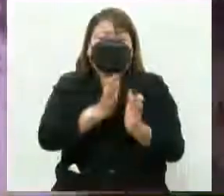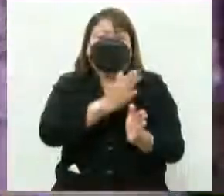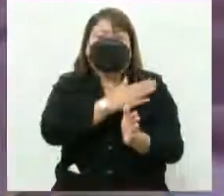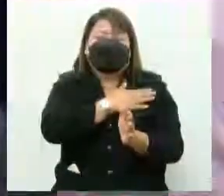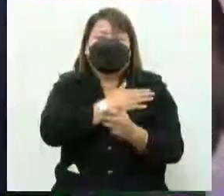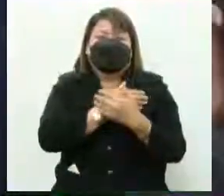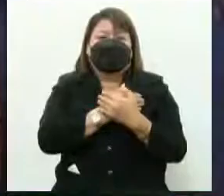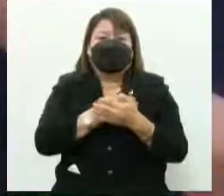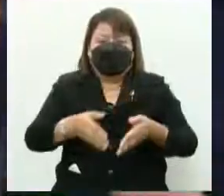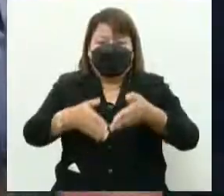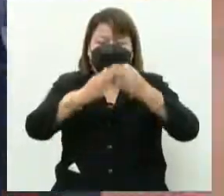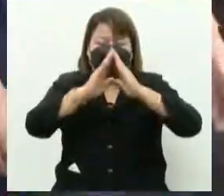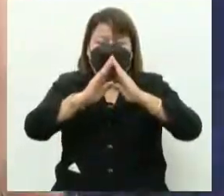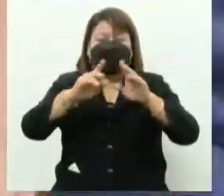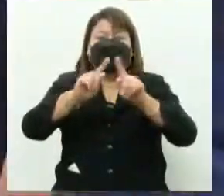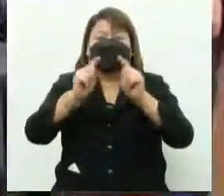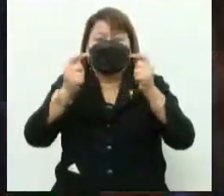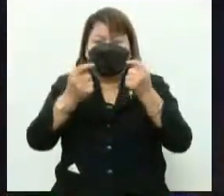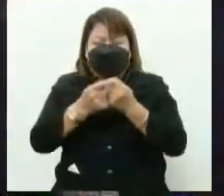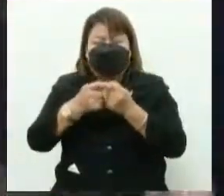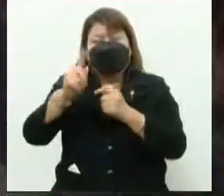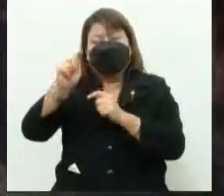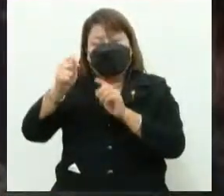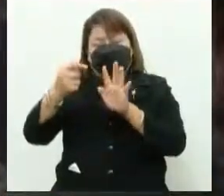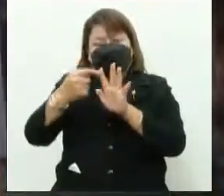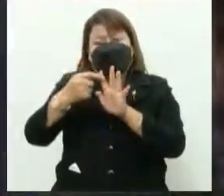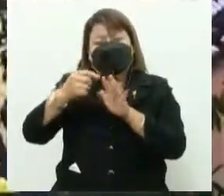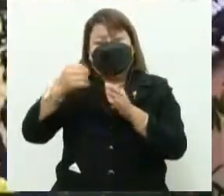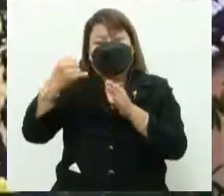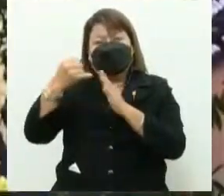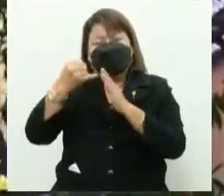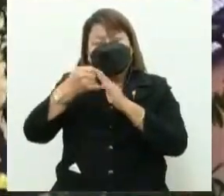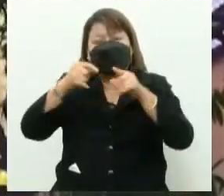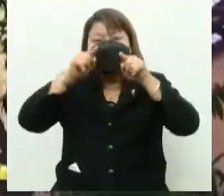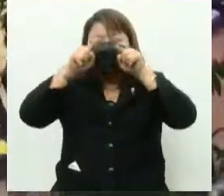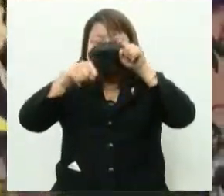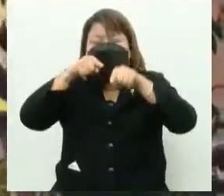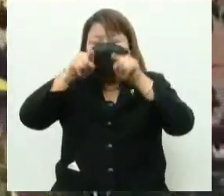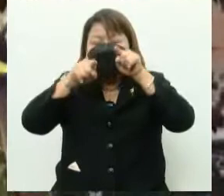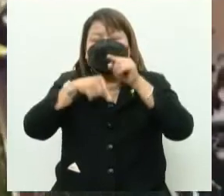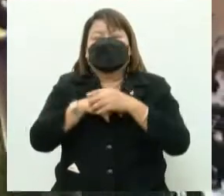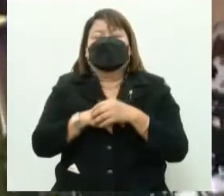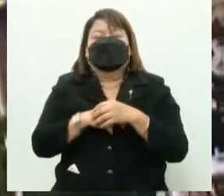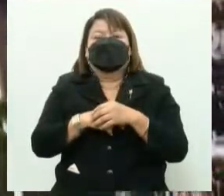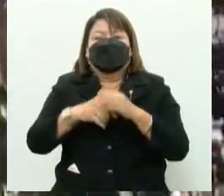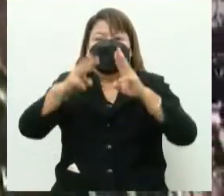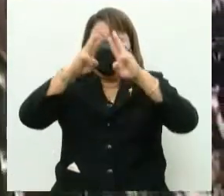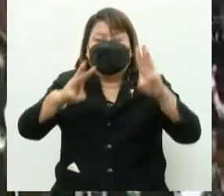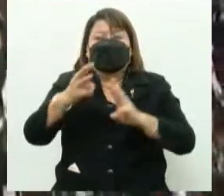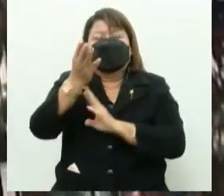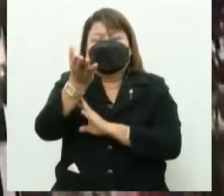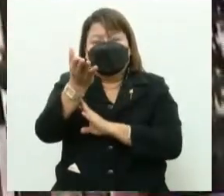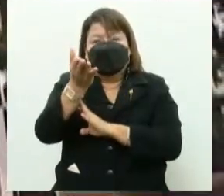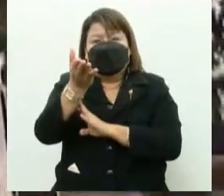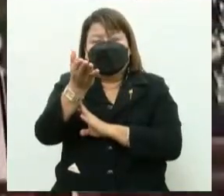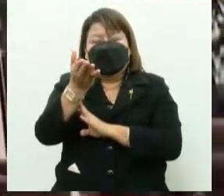ตั้งอยู่ในตำบลตะกั่วป่าอำเภอตะกั่วป่าจังหวัดพังงาวัดพระธาตุคีรีเกตหรือวัดคีรีเกต